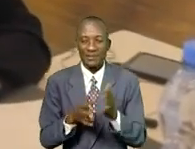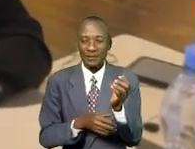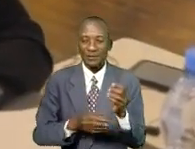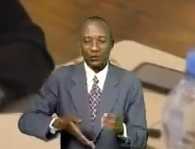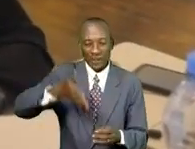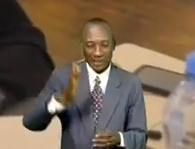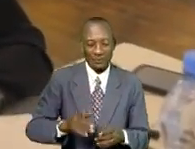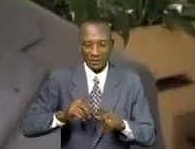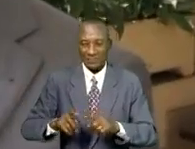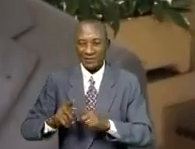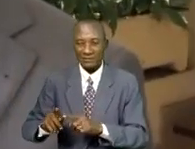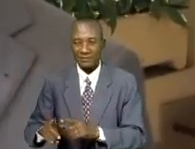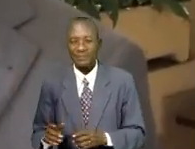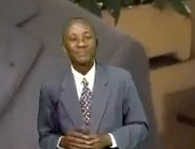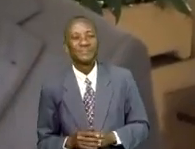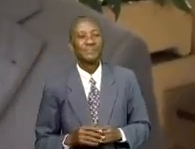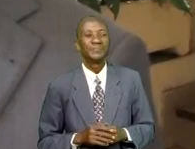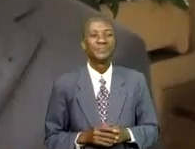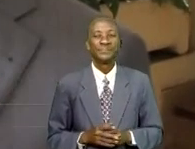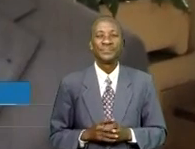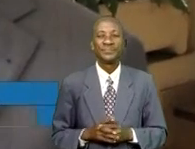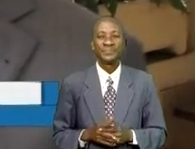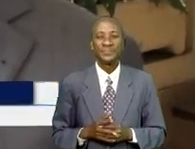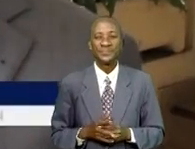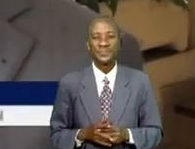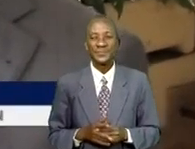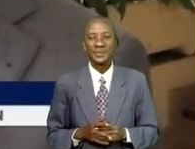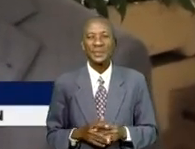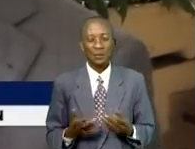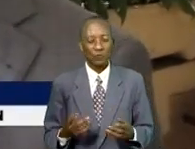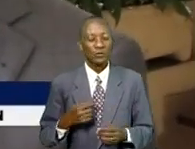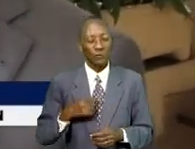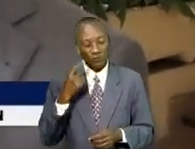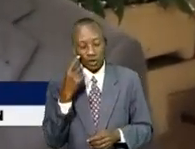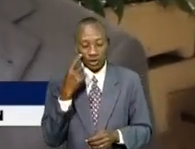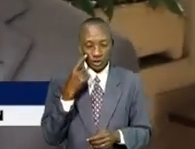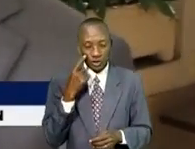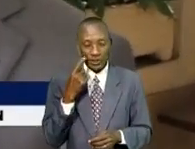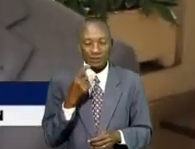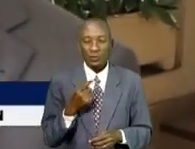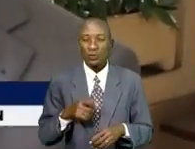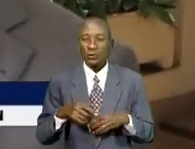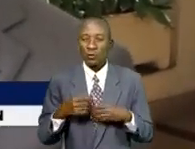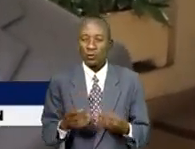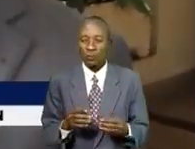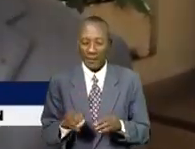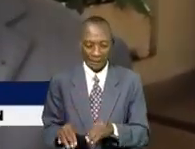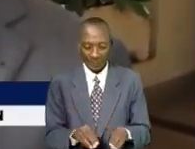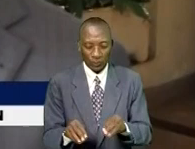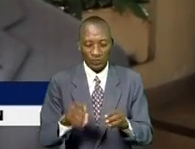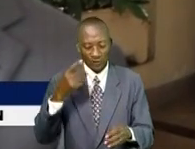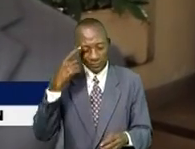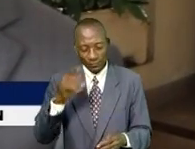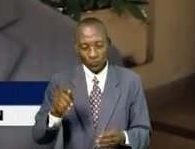Gombe. Nous avons mis certes en place une stratégie de riposte à travers le secrétariat technique. Nous